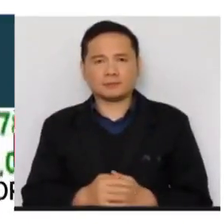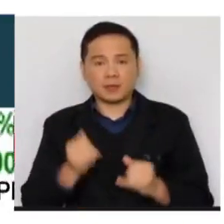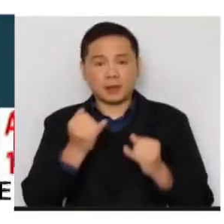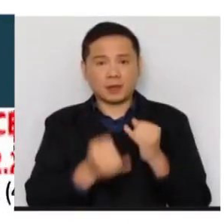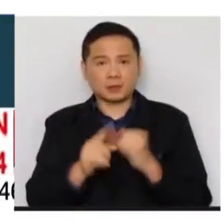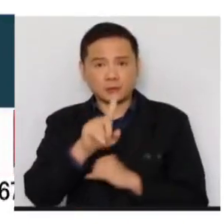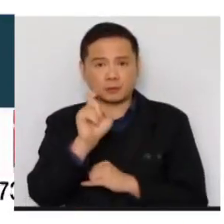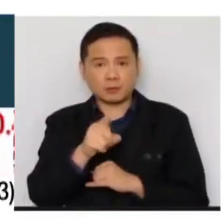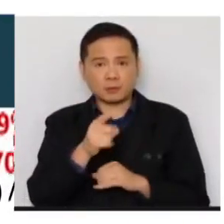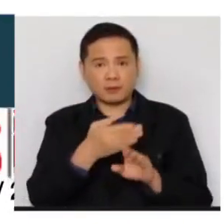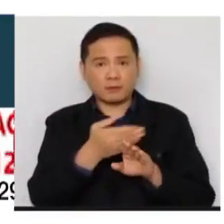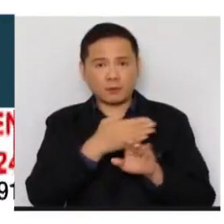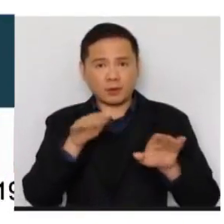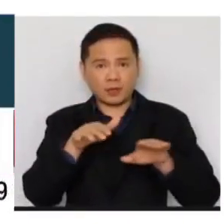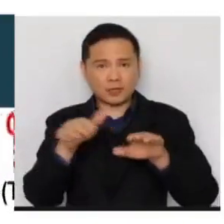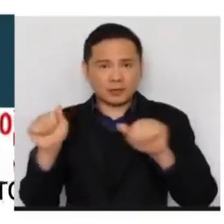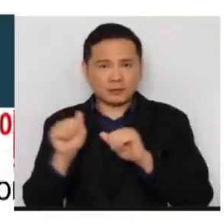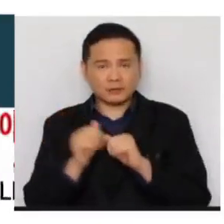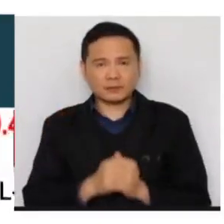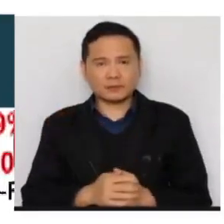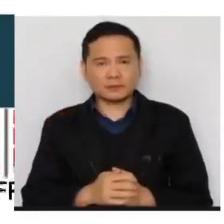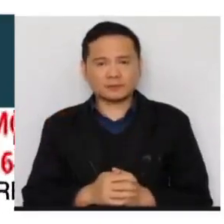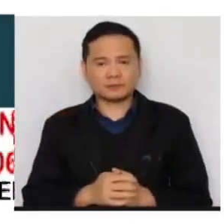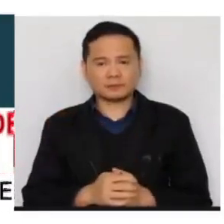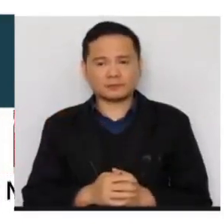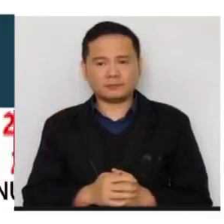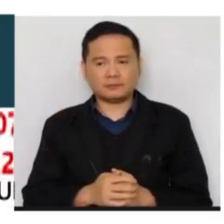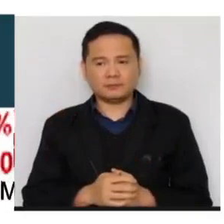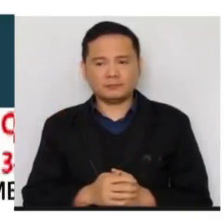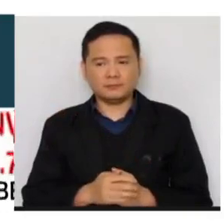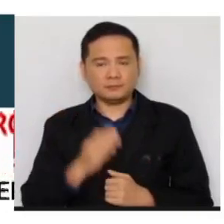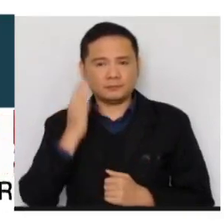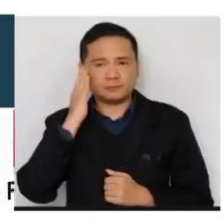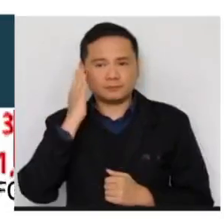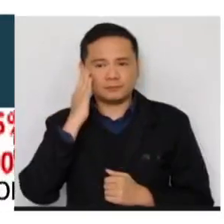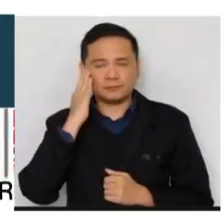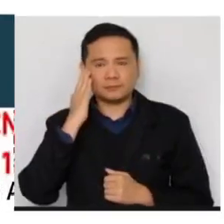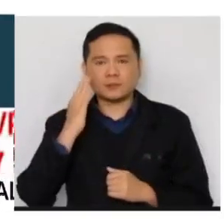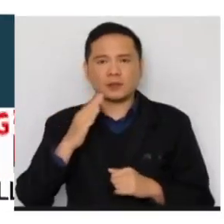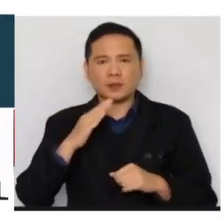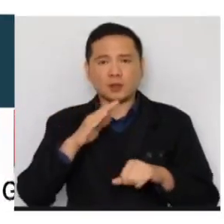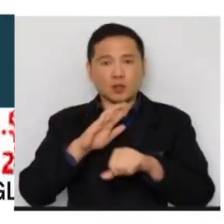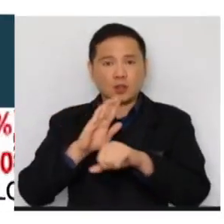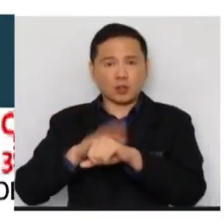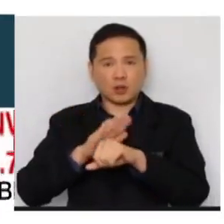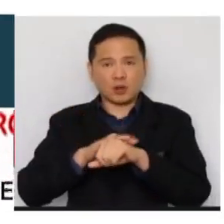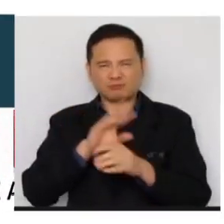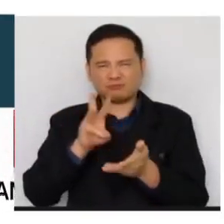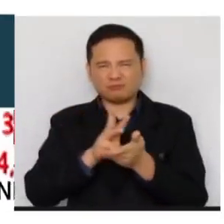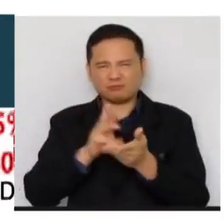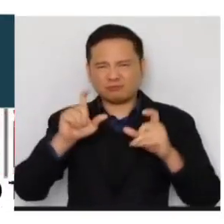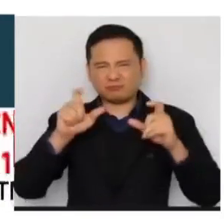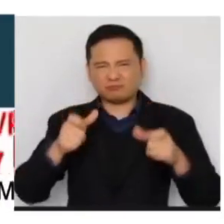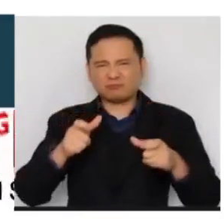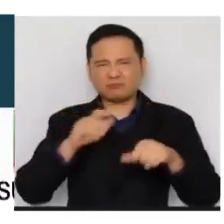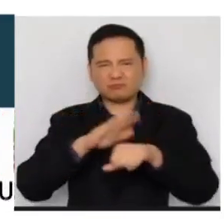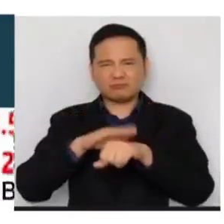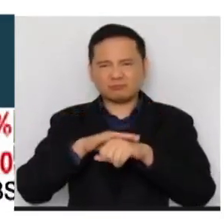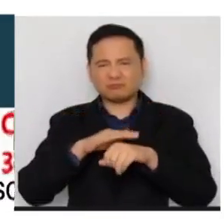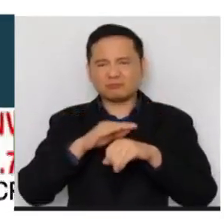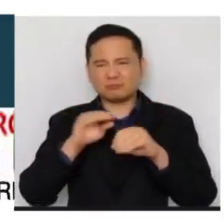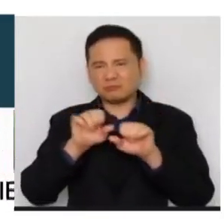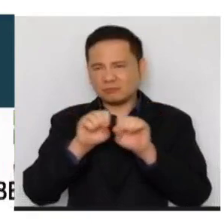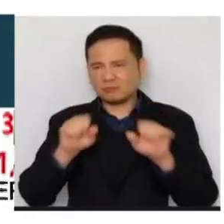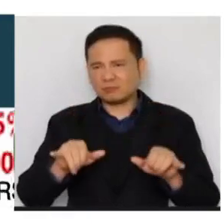before we let you go, Mayor. Balik tayo dun sa alert level 2. You said Navotas has always been